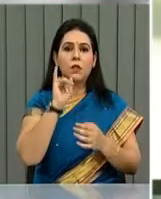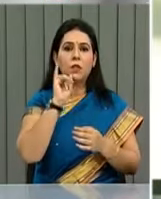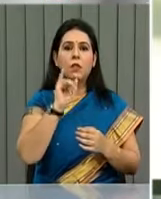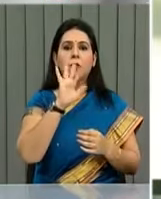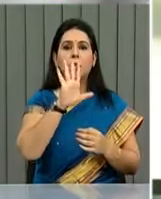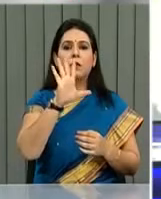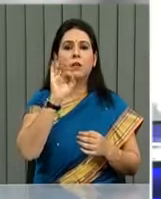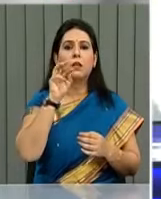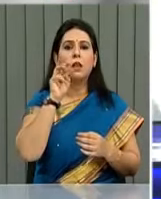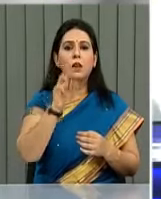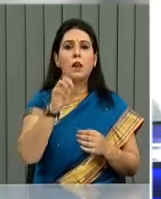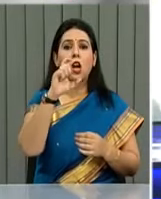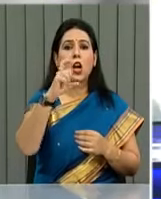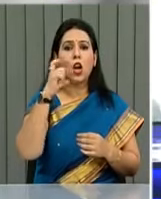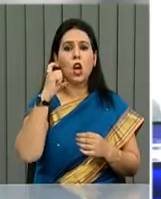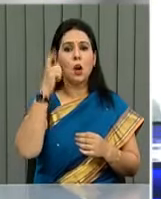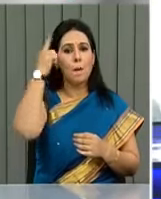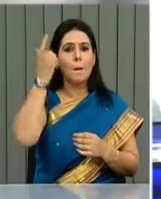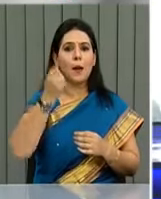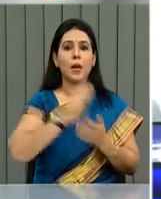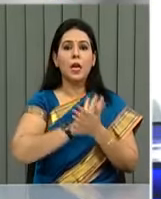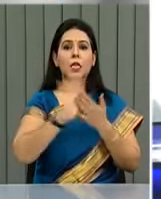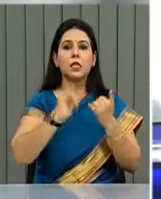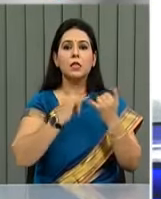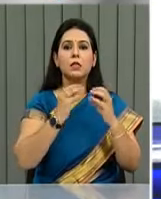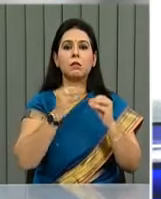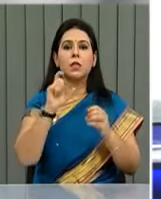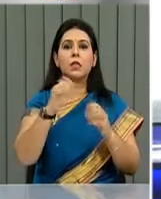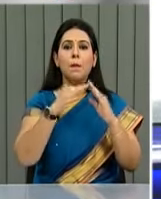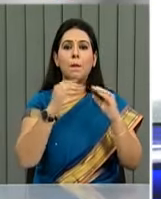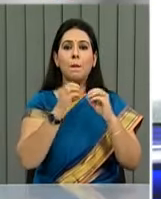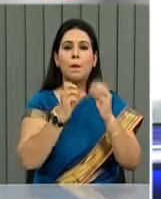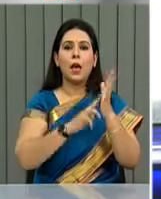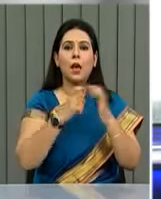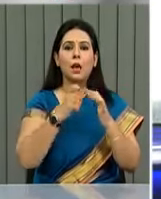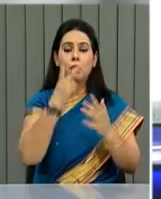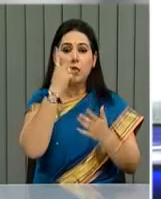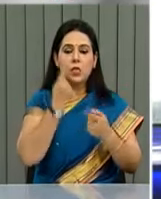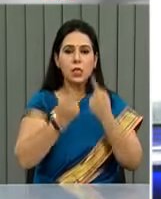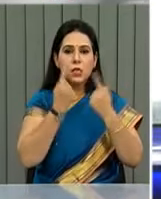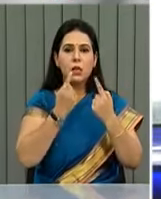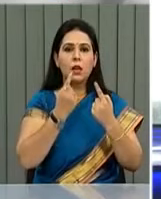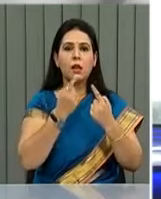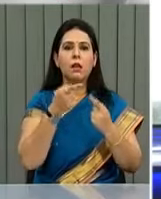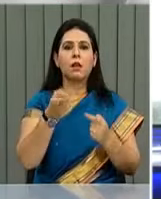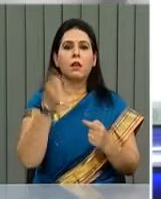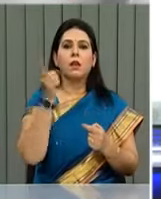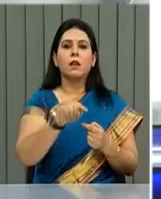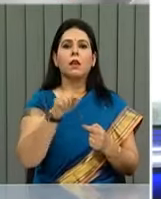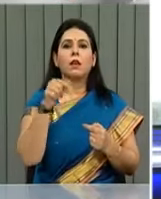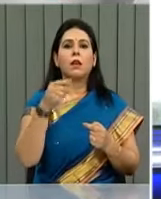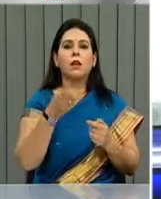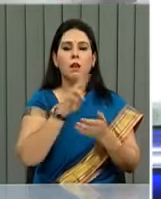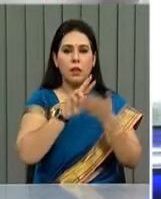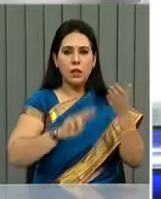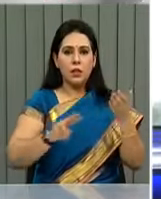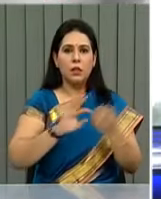6,500 करोड़ का ब्लैक मनी जो विदेशों में एचएसबीसी में था वो असेस किया गया। उसके बाद